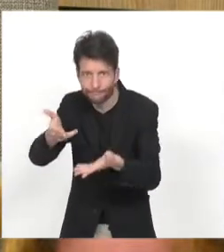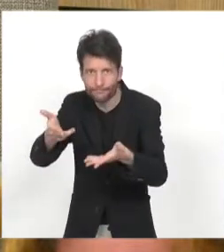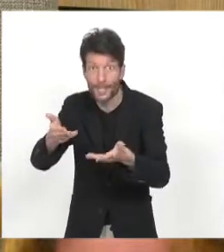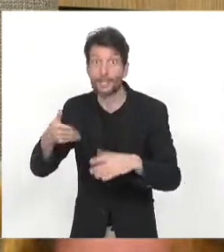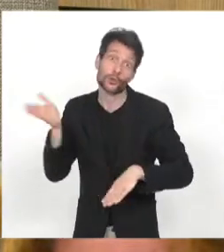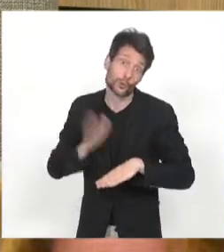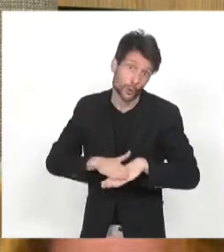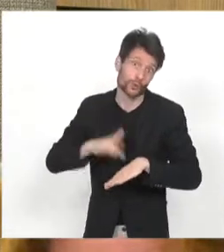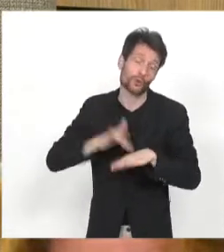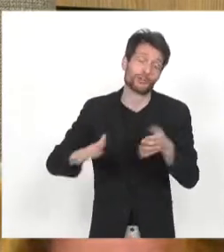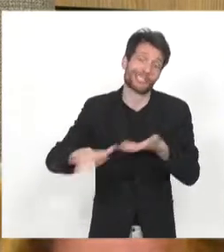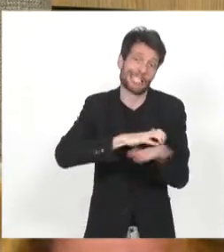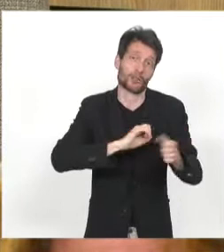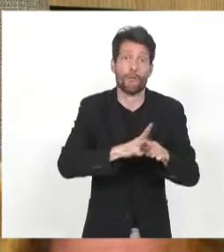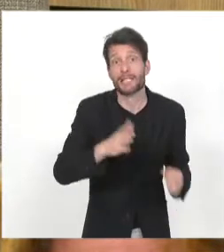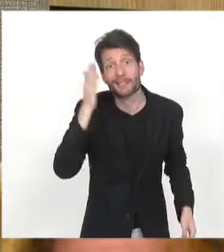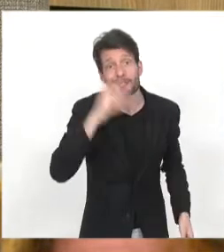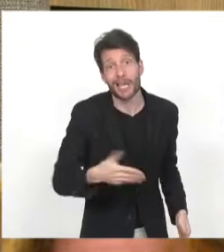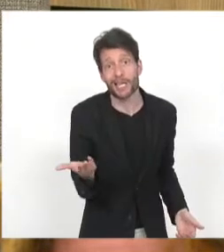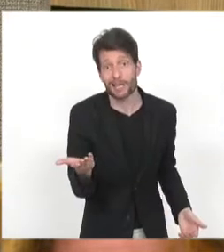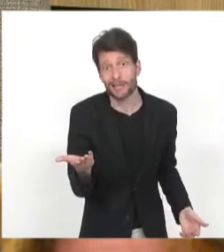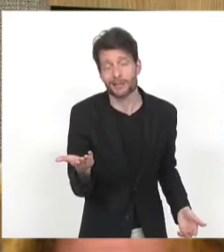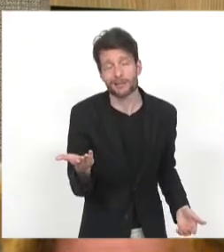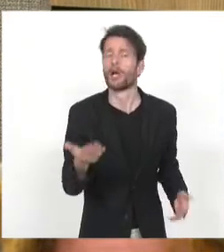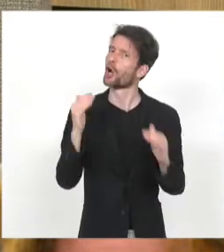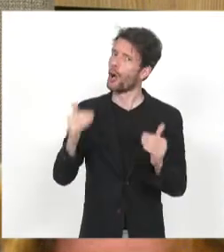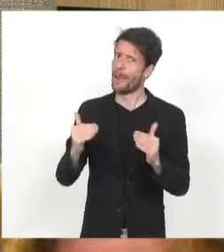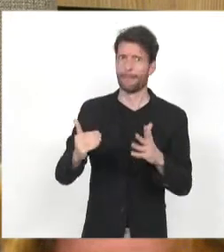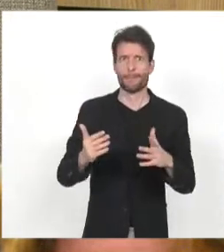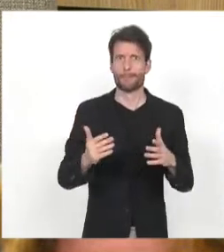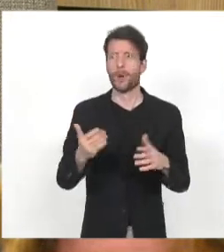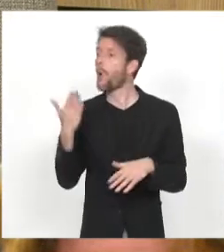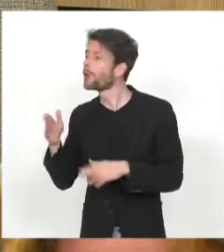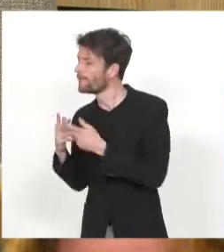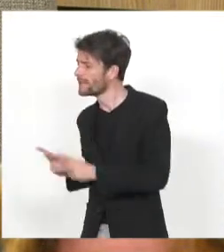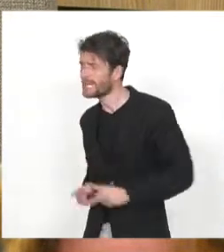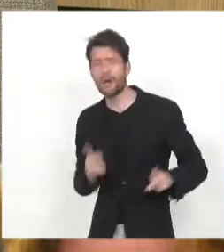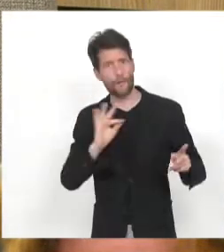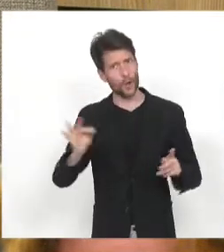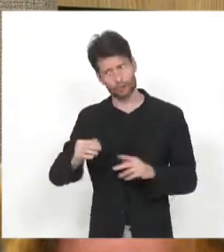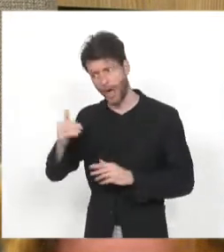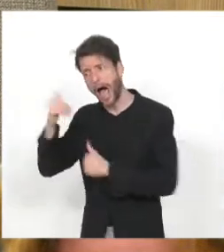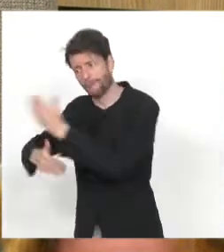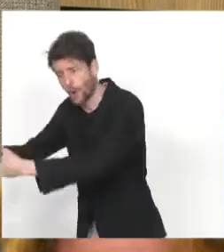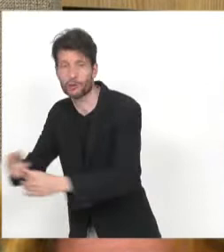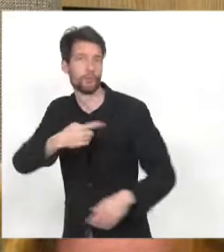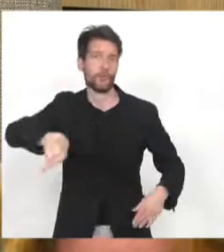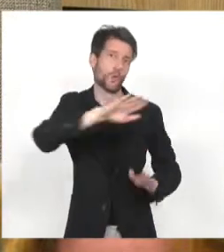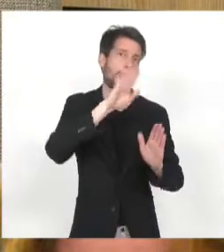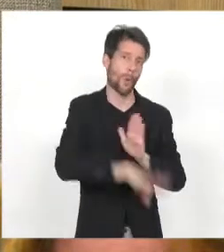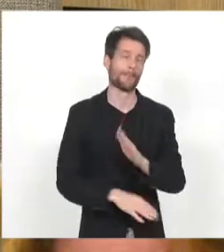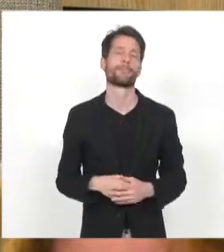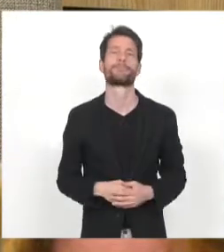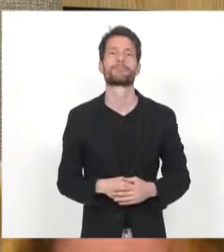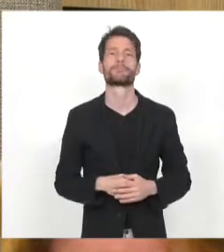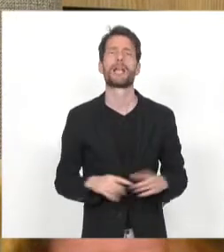nous le savons, mais cela n'a pas empêché d'autres métropoles d'avancer plus vite que la nôtre. Malgré la crise sanitaire, d'ailleurs, le PCAET adopté